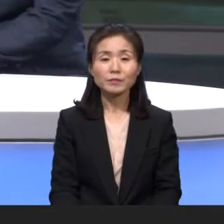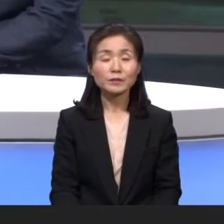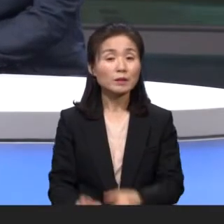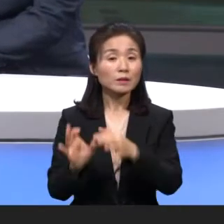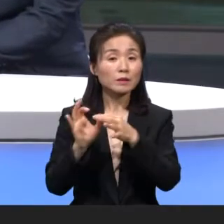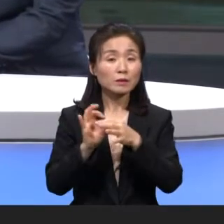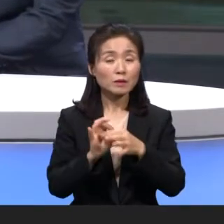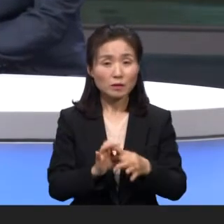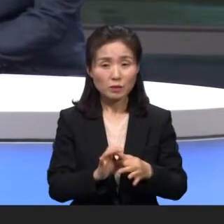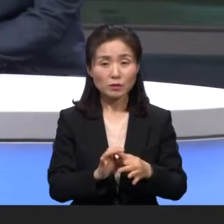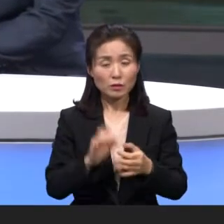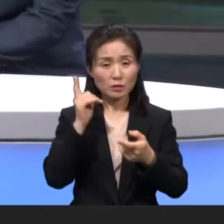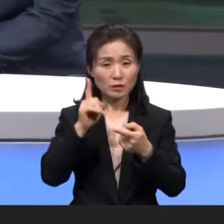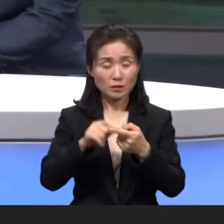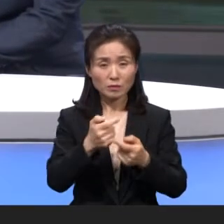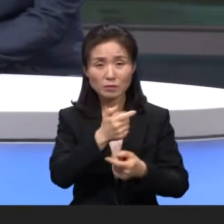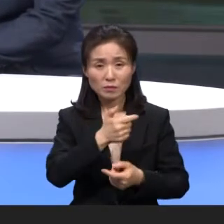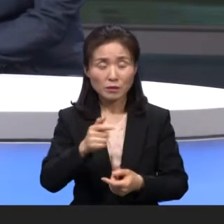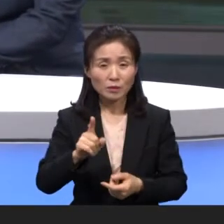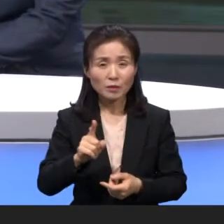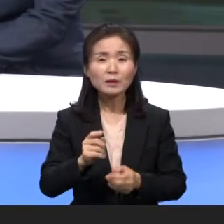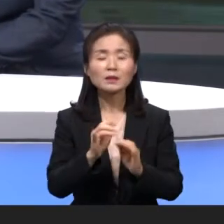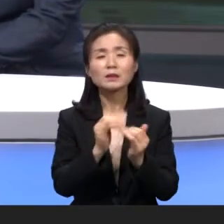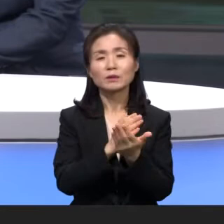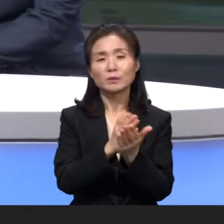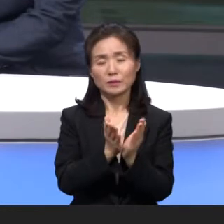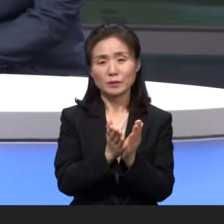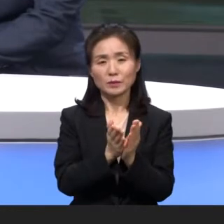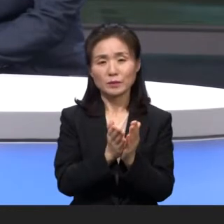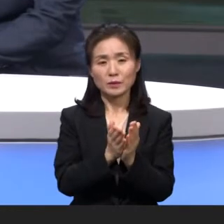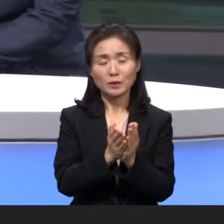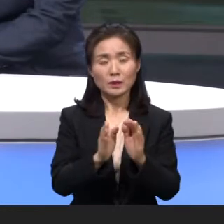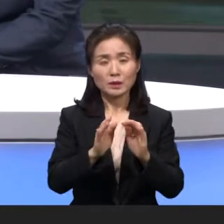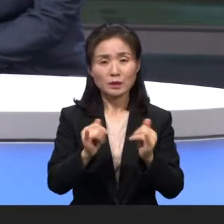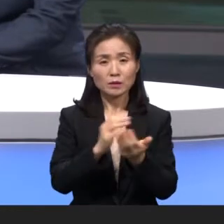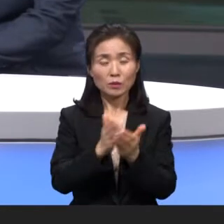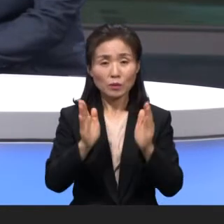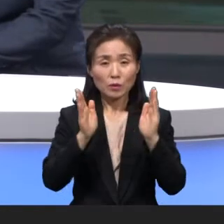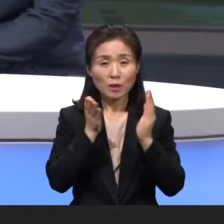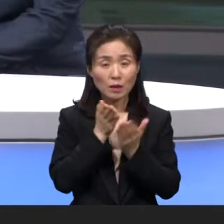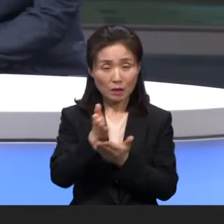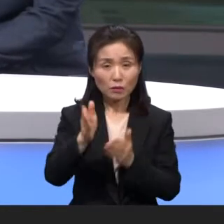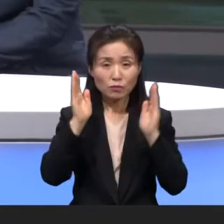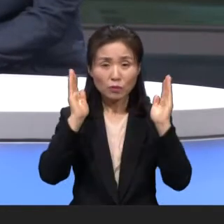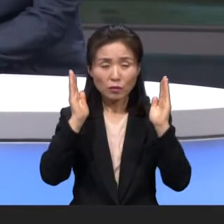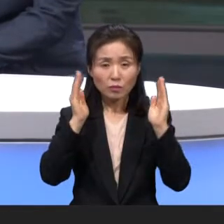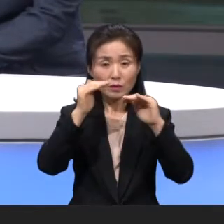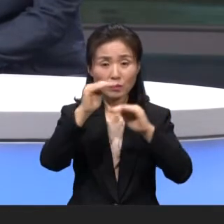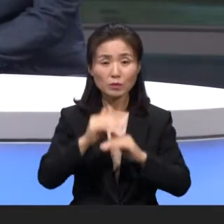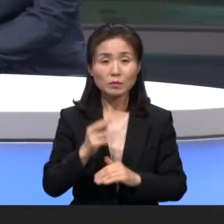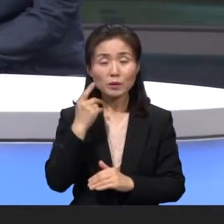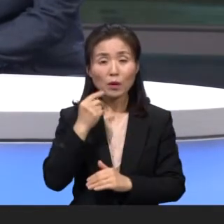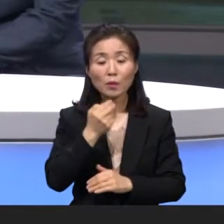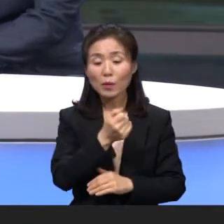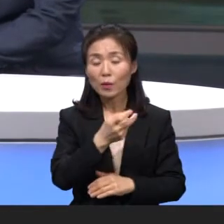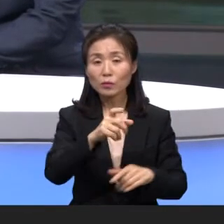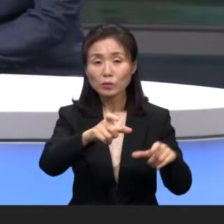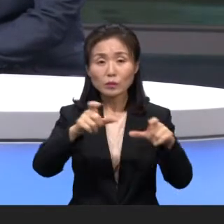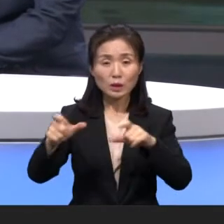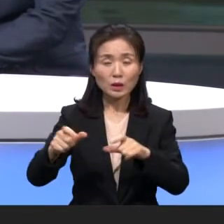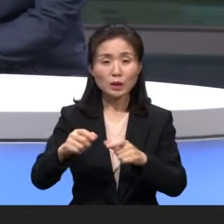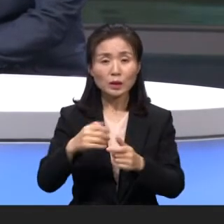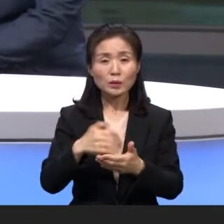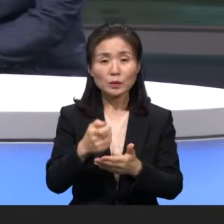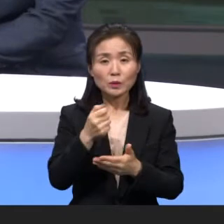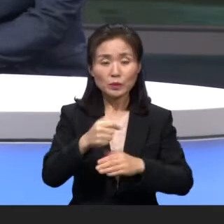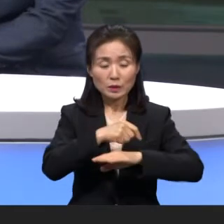다루는 뜨거운 이슈 가운데 하나가 바로 인종 입니다 다음은 인중 학습 관련 얘긴데요 미국의 몇몇 추가 소수 인종에